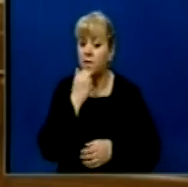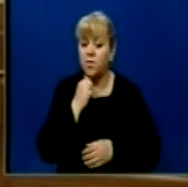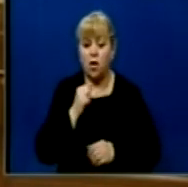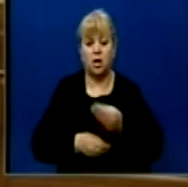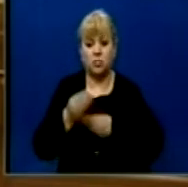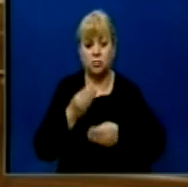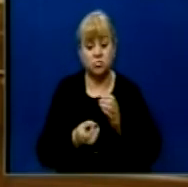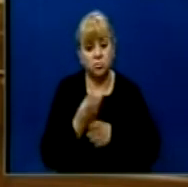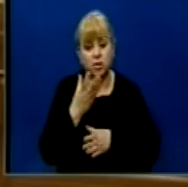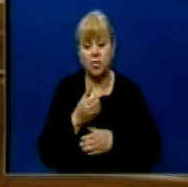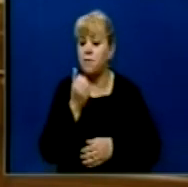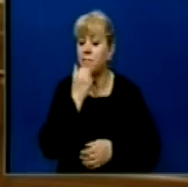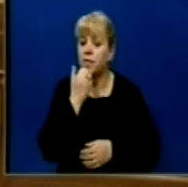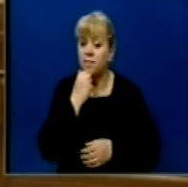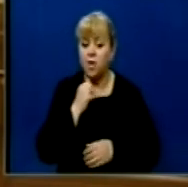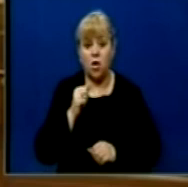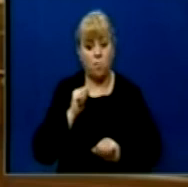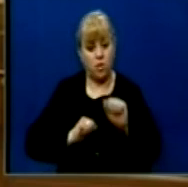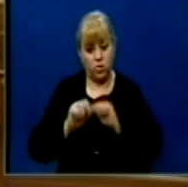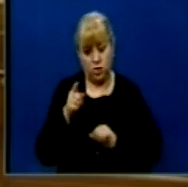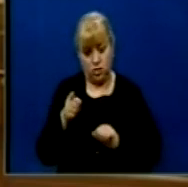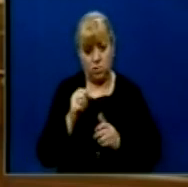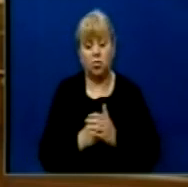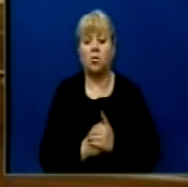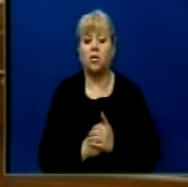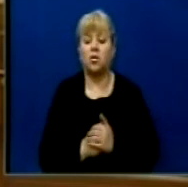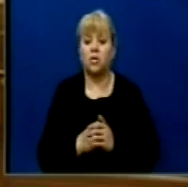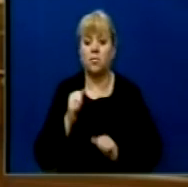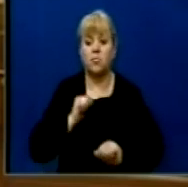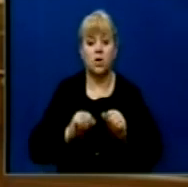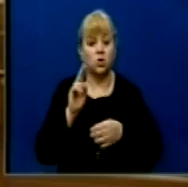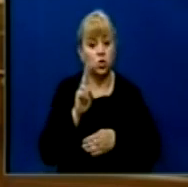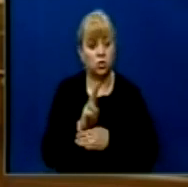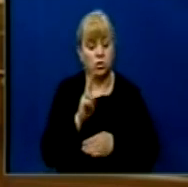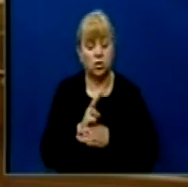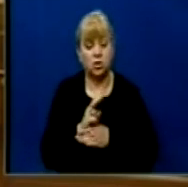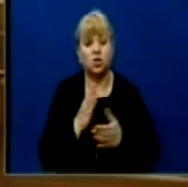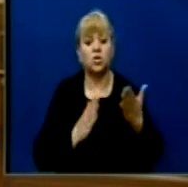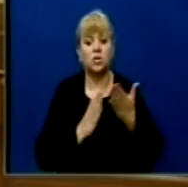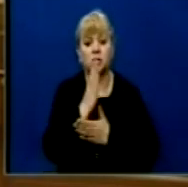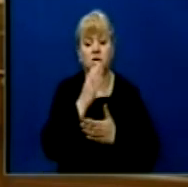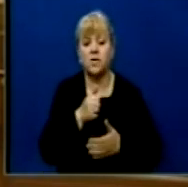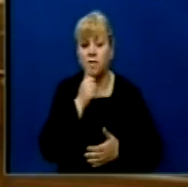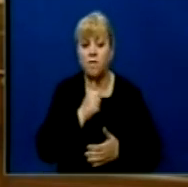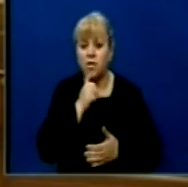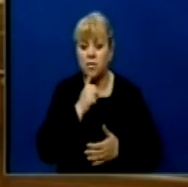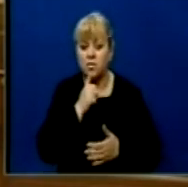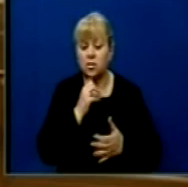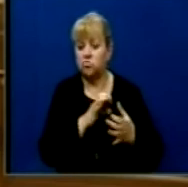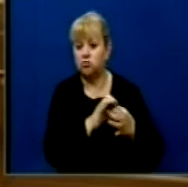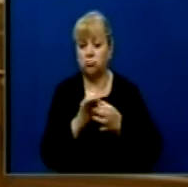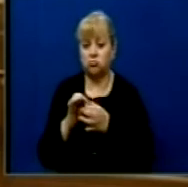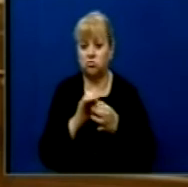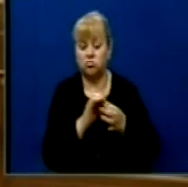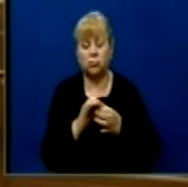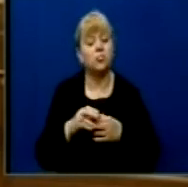rritjen e sektorit privat, mbrojtjen e tij nga mbrojtjen e tregut për të qasjen në financa për të në mënyrë që kjo të